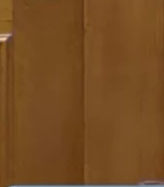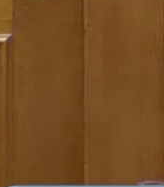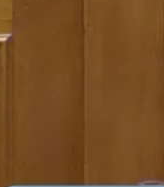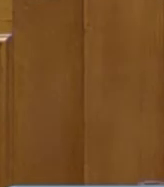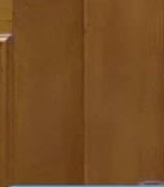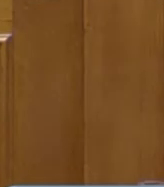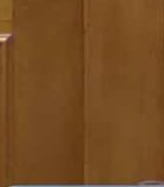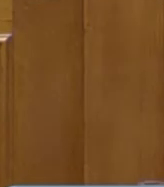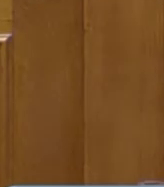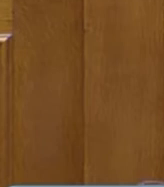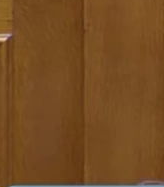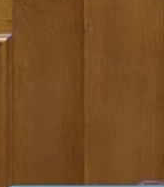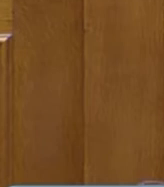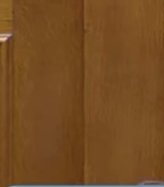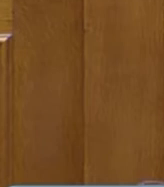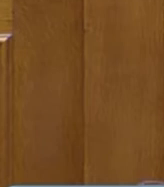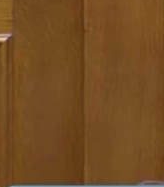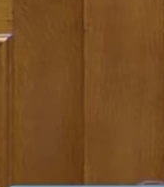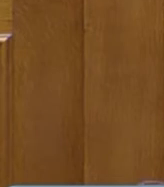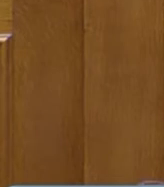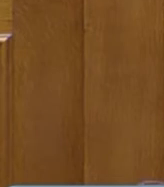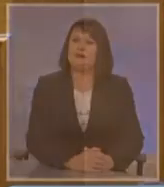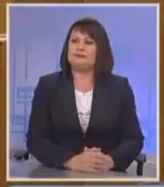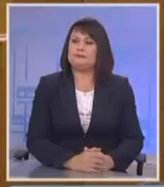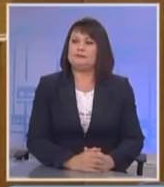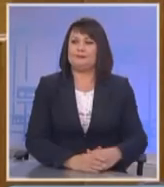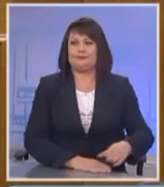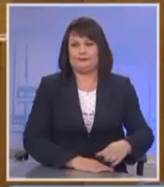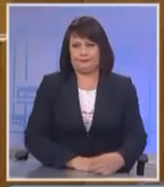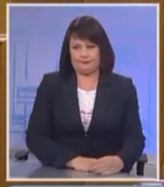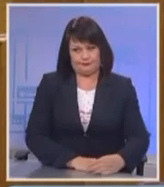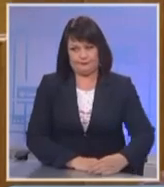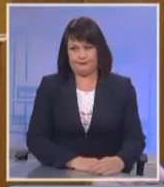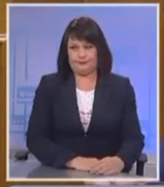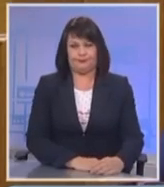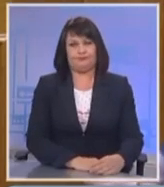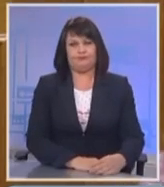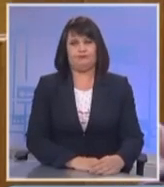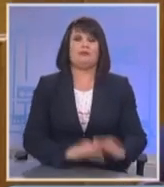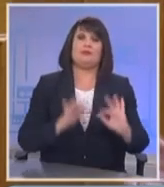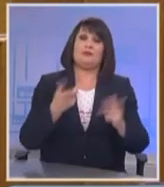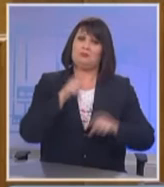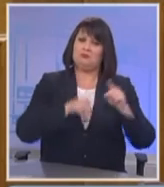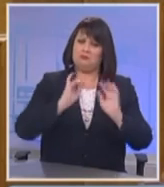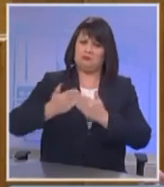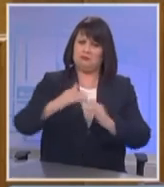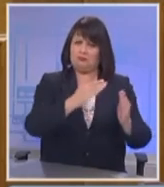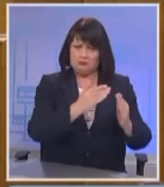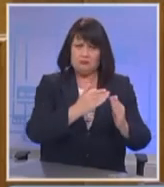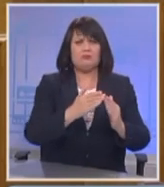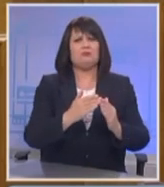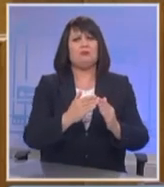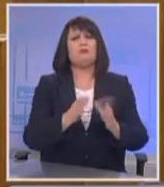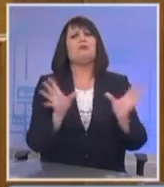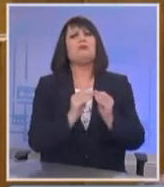αποστέωση των τεχνολογικών ιδρυμάτων από πλευράς επιστημονικής γνώσης ή είτε σε κάποια τμήματα αφορά